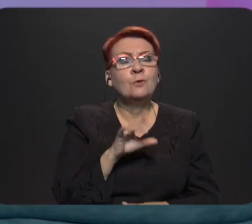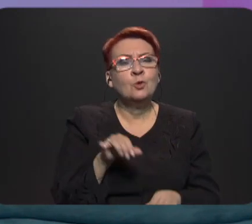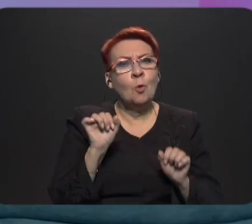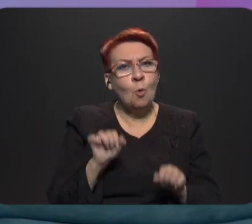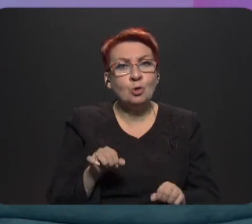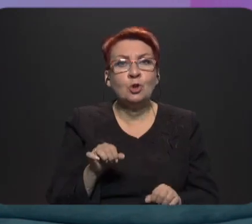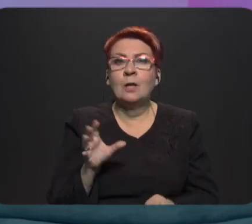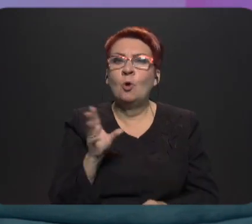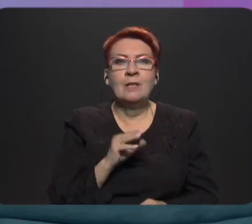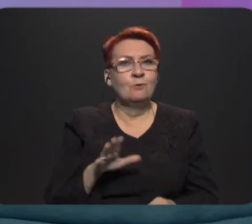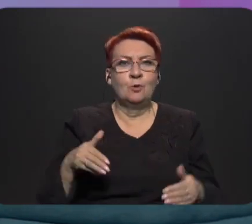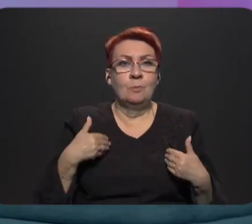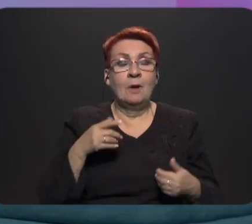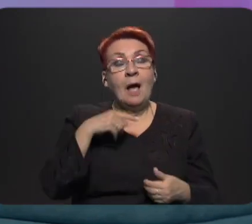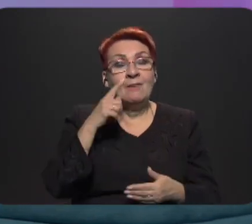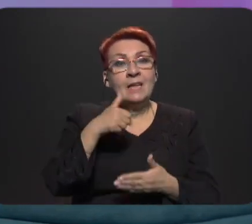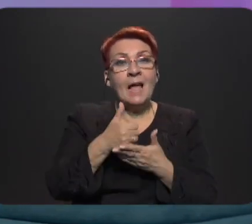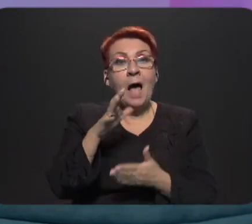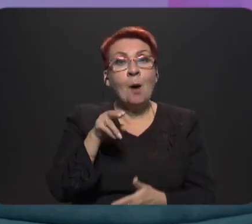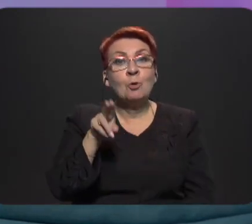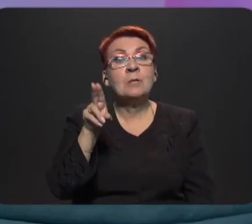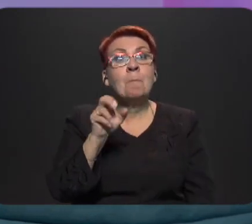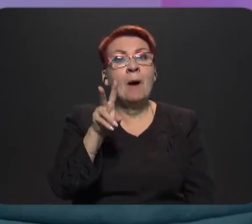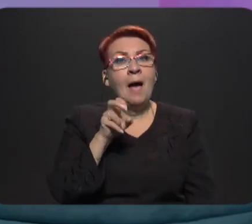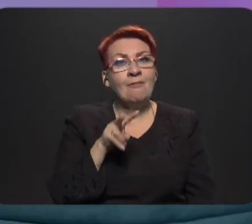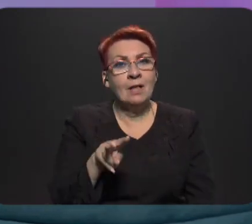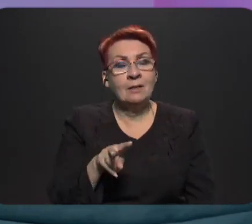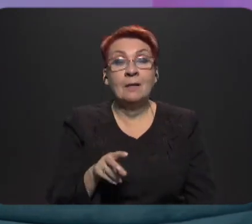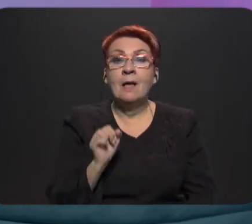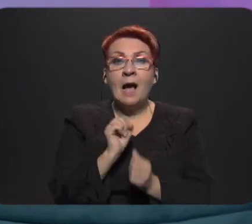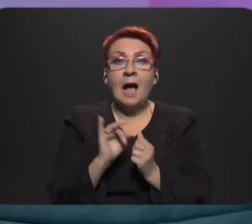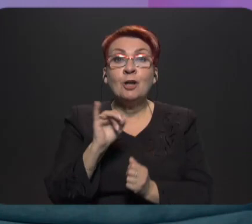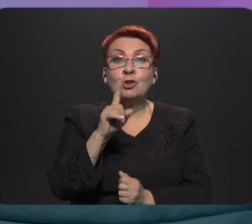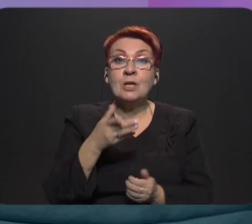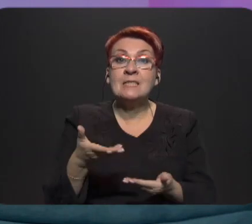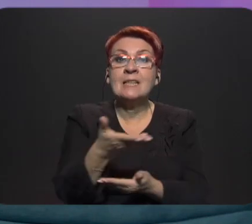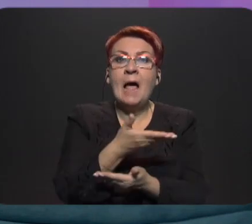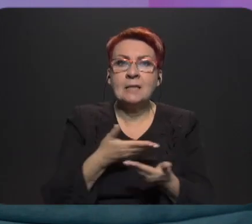все полезно, как говорит нам апостол Павел. Да? Поэтому каждый из нас делает